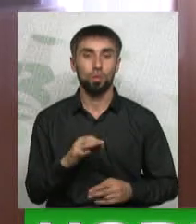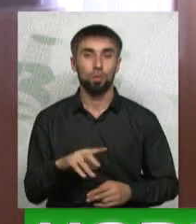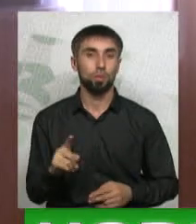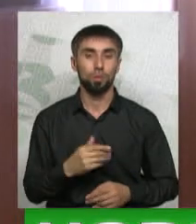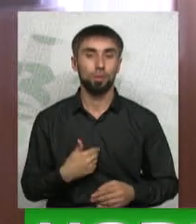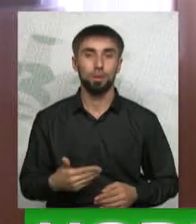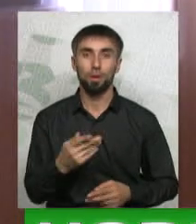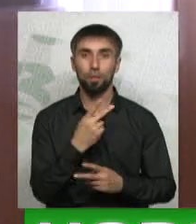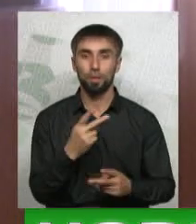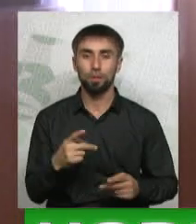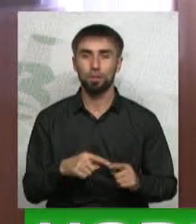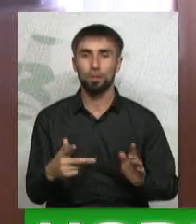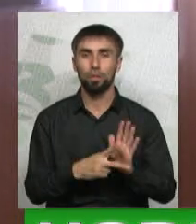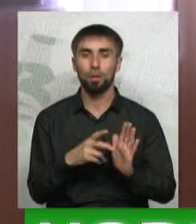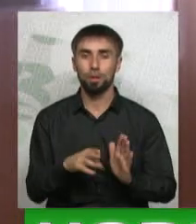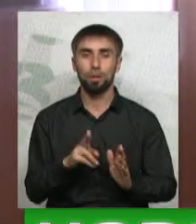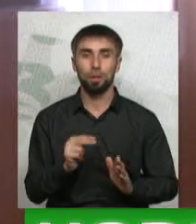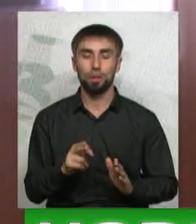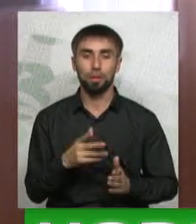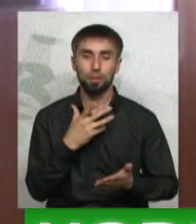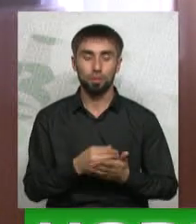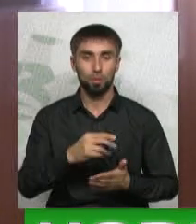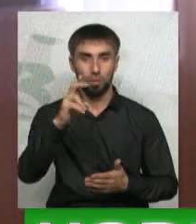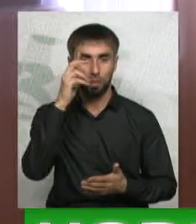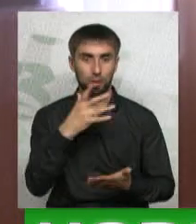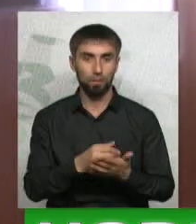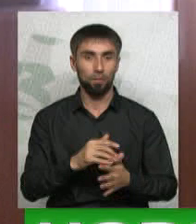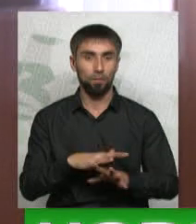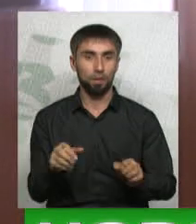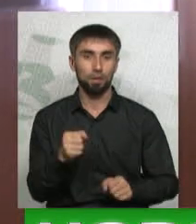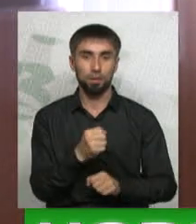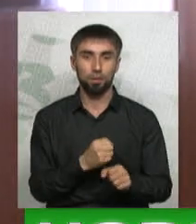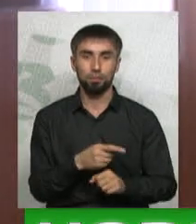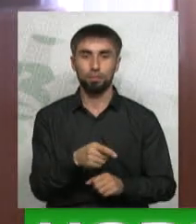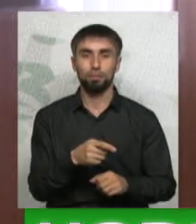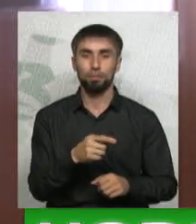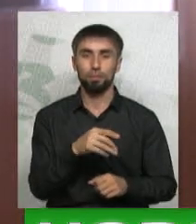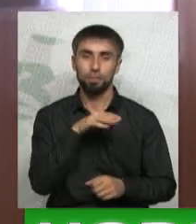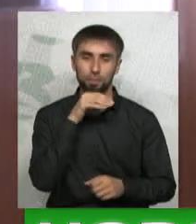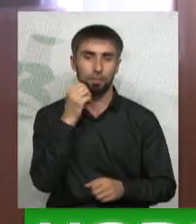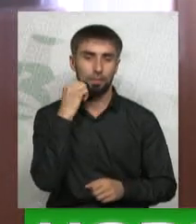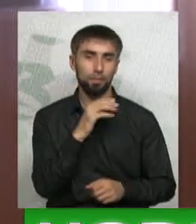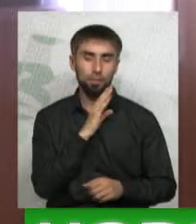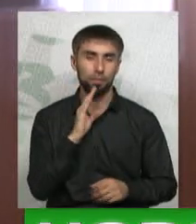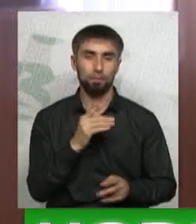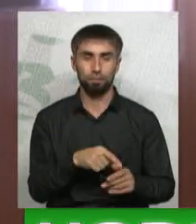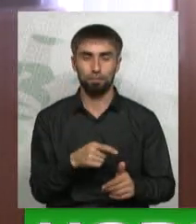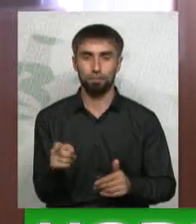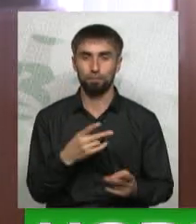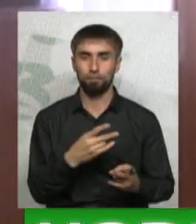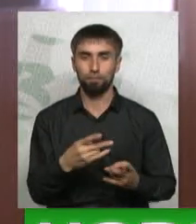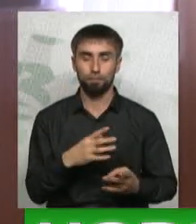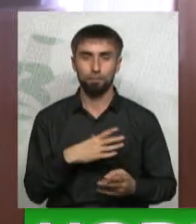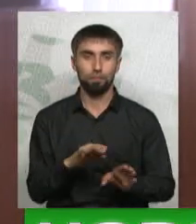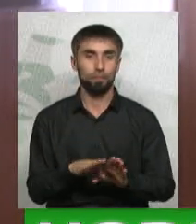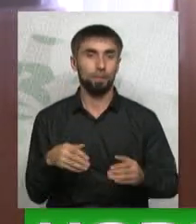мы видели в течение 8 лет, как собственное государство и собственная власть издевалась над детьми, стариками, женщинами, и поэтому